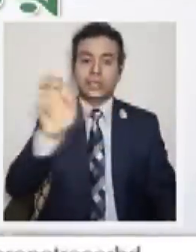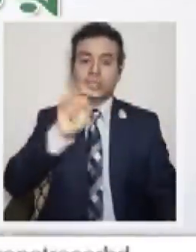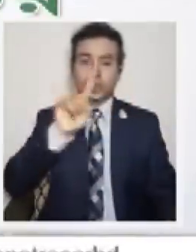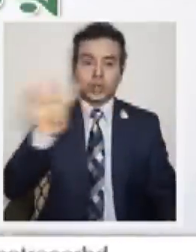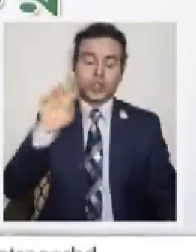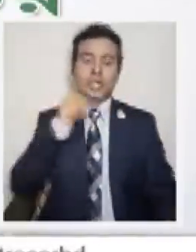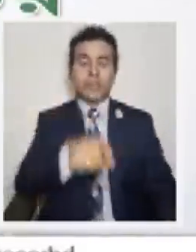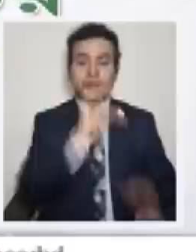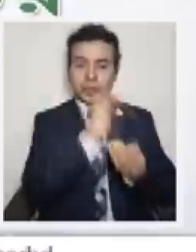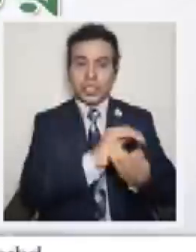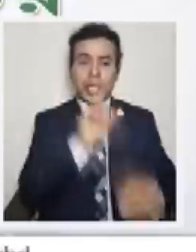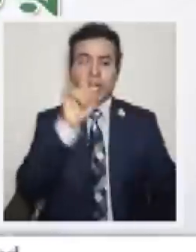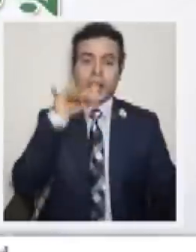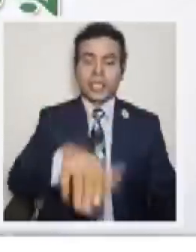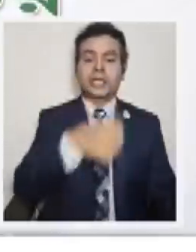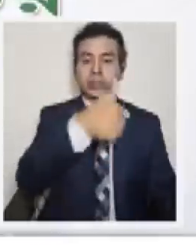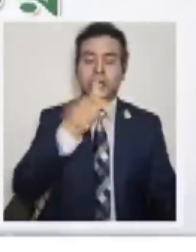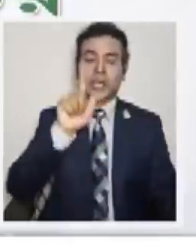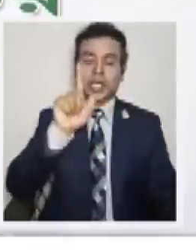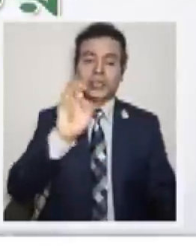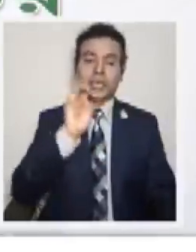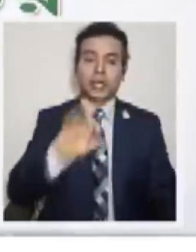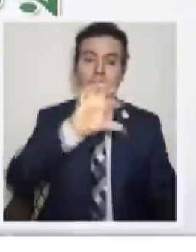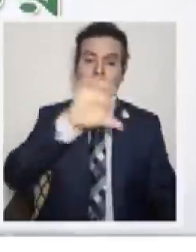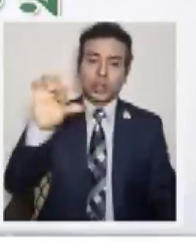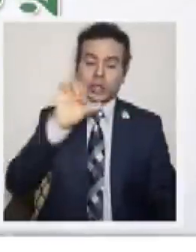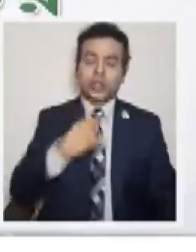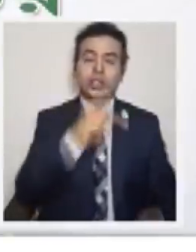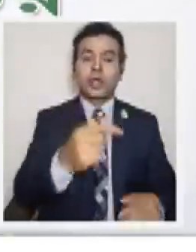হয়েছে 23,60,314টি। বর্তমানে মজুত আছে